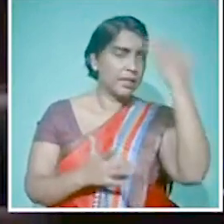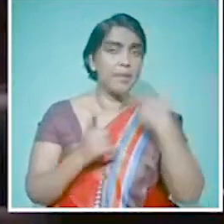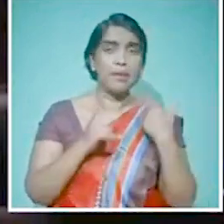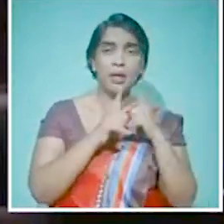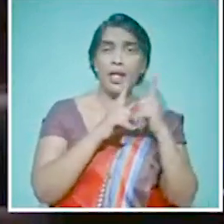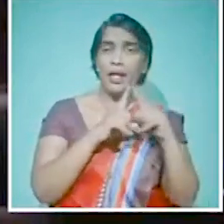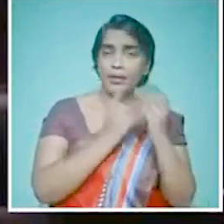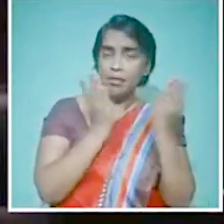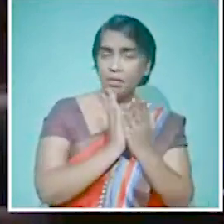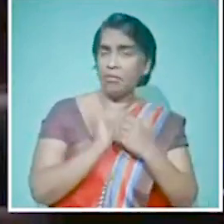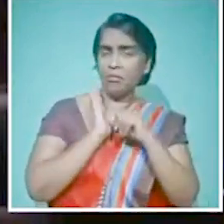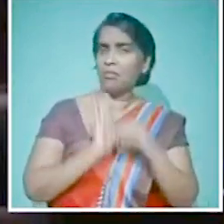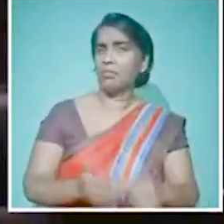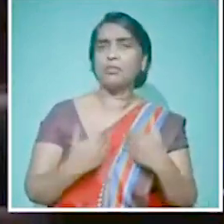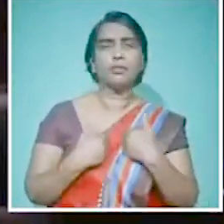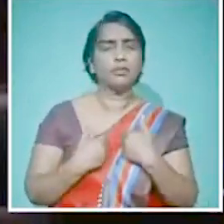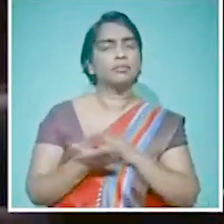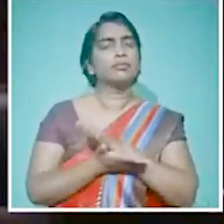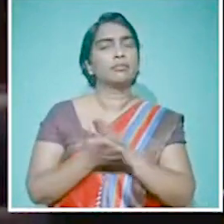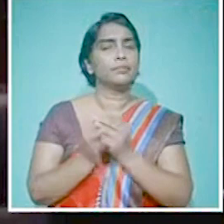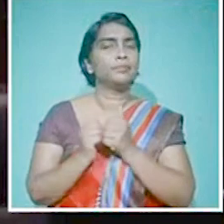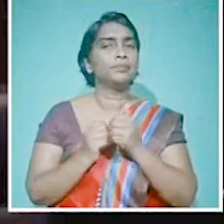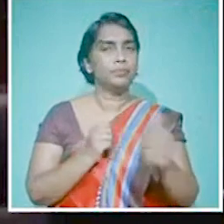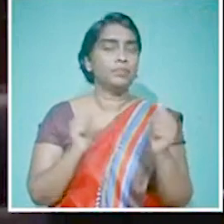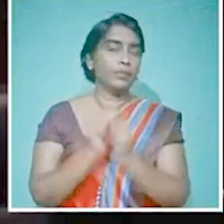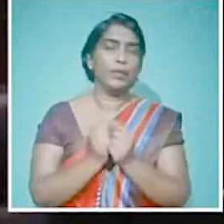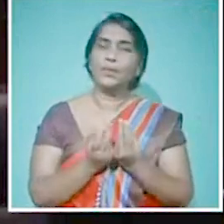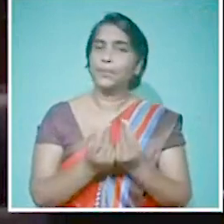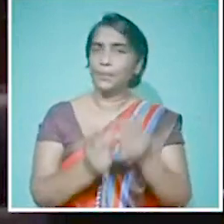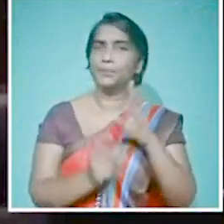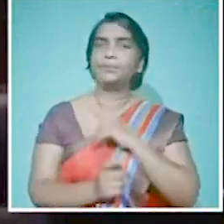දරුවන්ට වෙන මේ අසාධාරණය නිවැරදි කිරීම සඳහා කඩිනම් පියවර ගන්න කියලා ඔබතුමාගෙන් මම ඉල්ලා සිටිනවා.